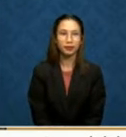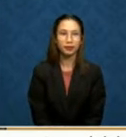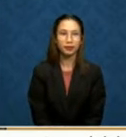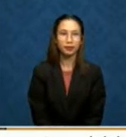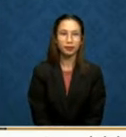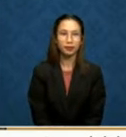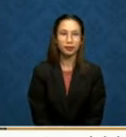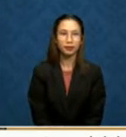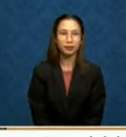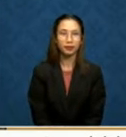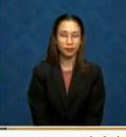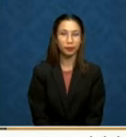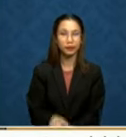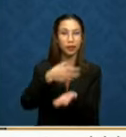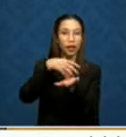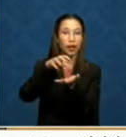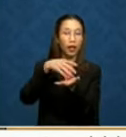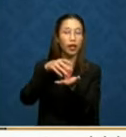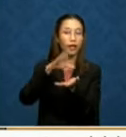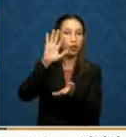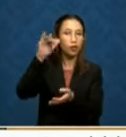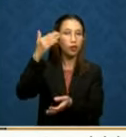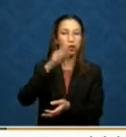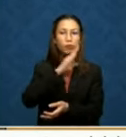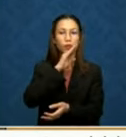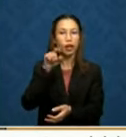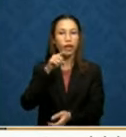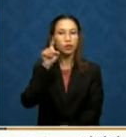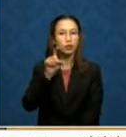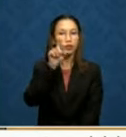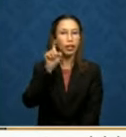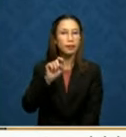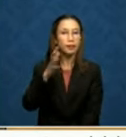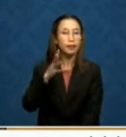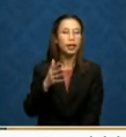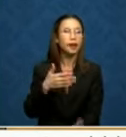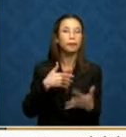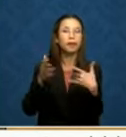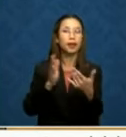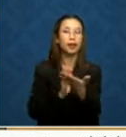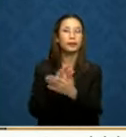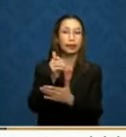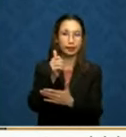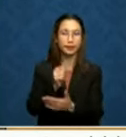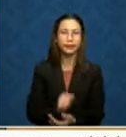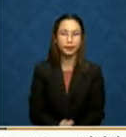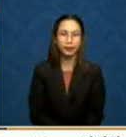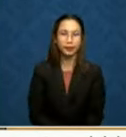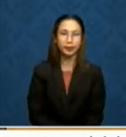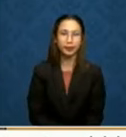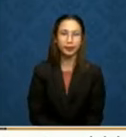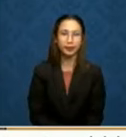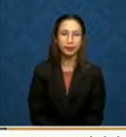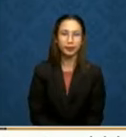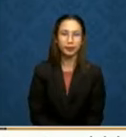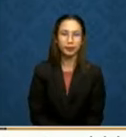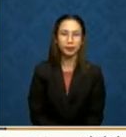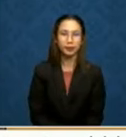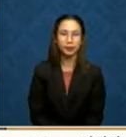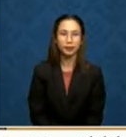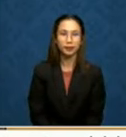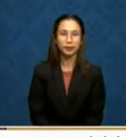ท่านนำเสนอก่อนเนาะแล้วก็ไม่มีผู้ติดใจเดี๋ยวก็จะได้ผ่านครับเชิญครับจุกละหุกหน่